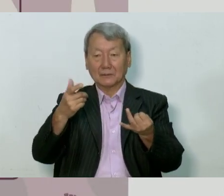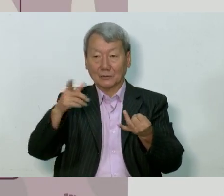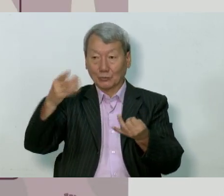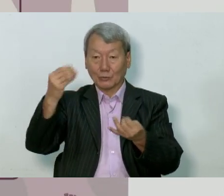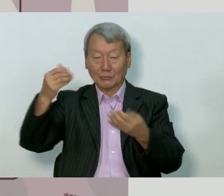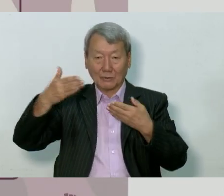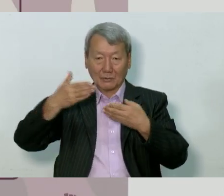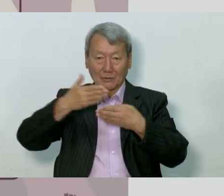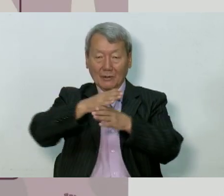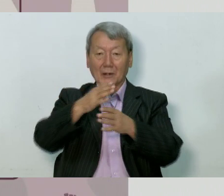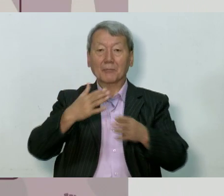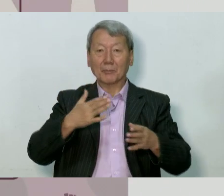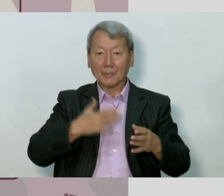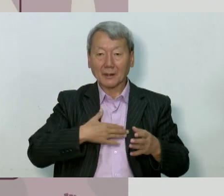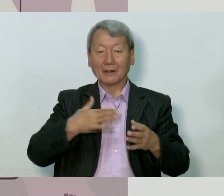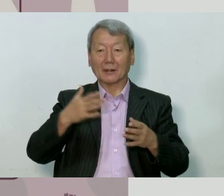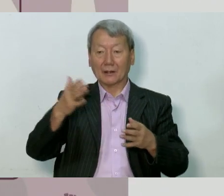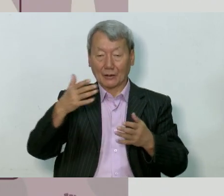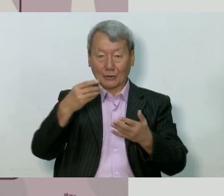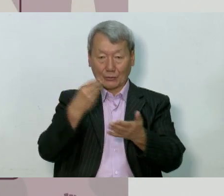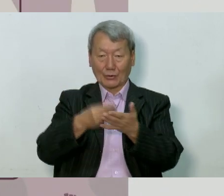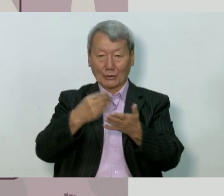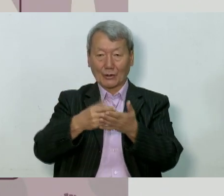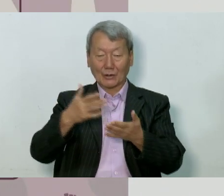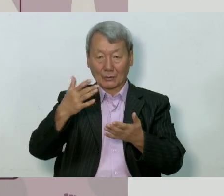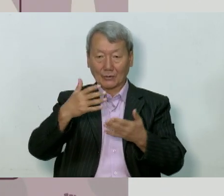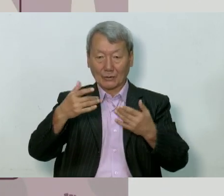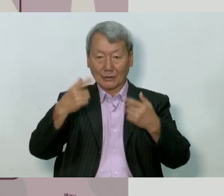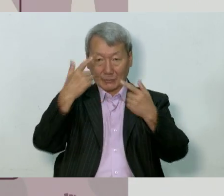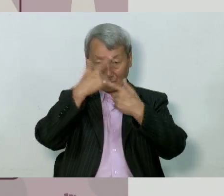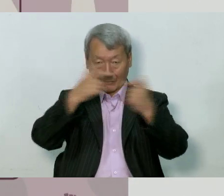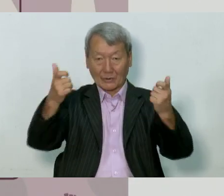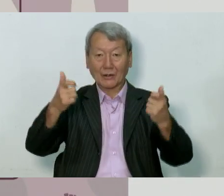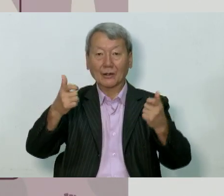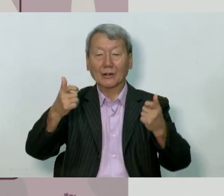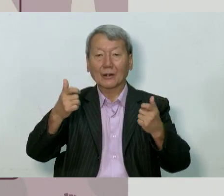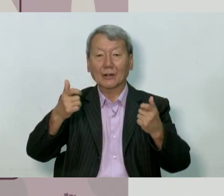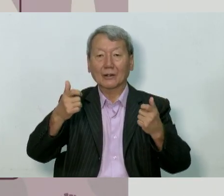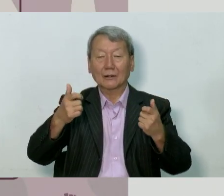берилген. Биз бул акчаларды да жарыя кылып